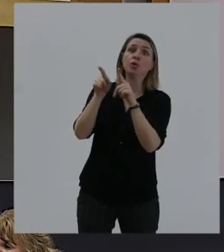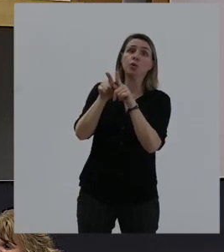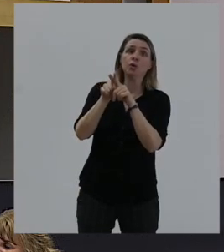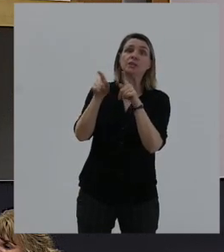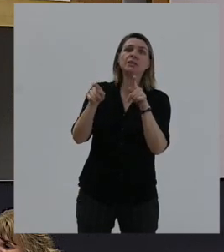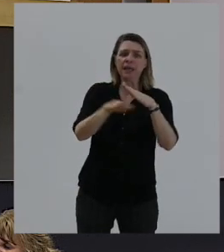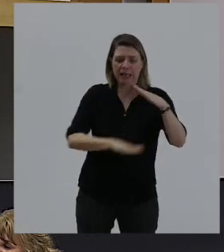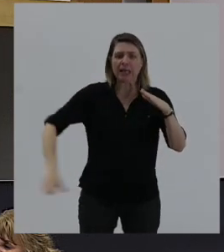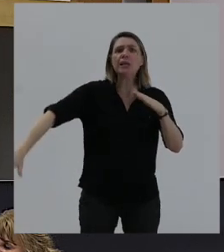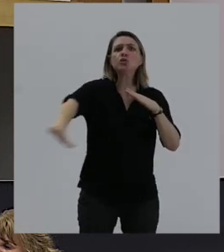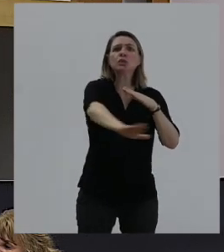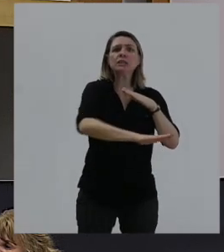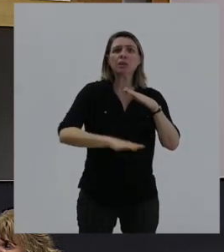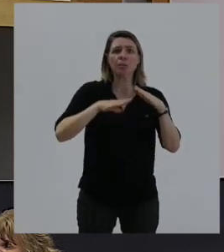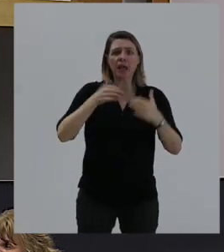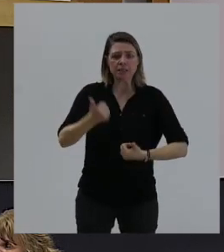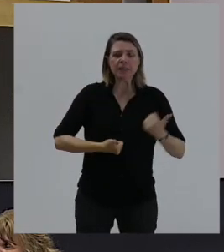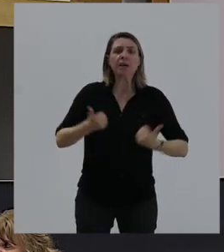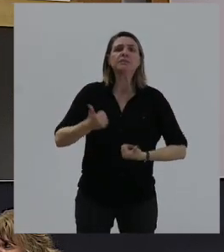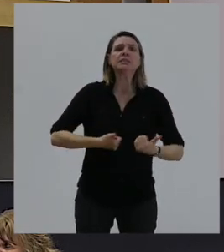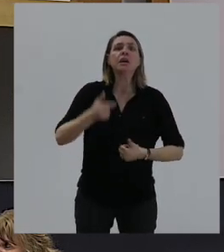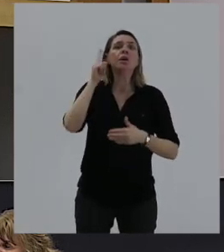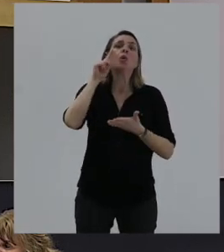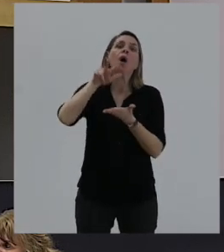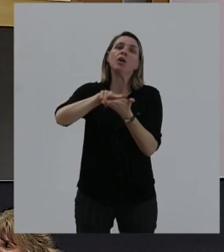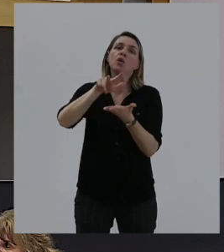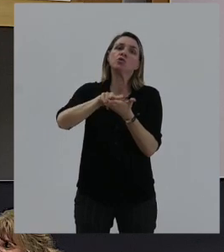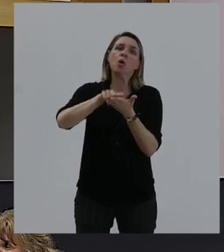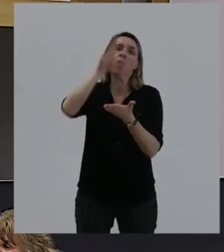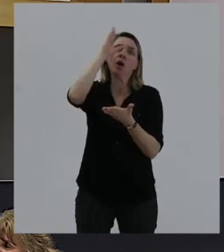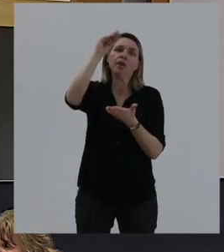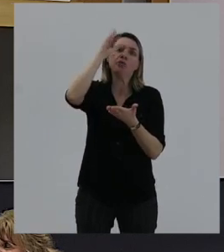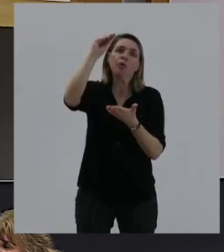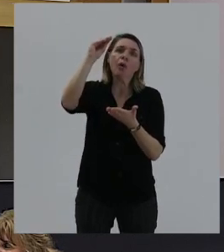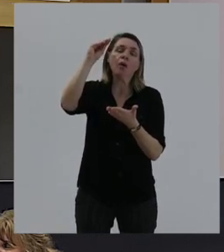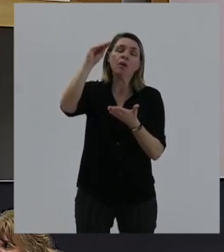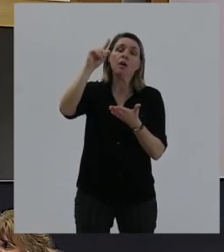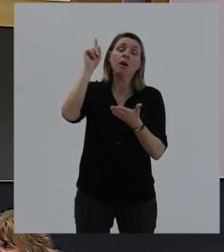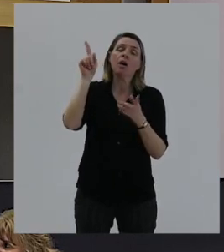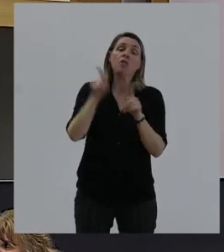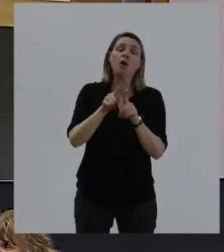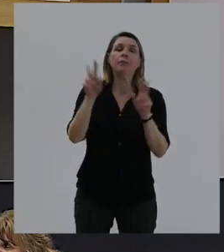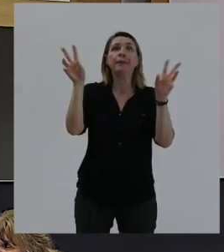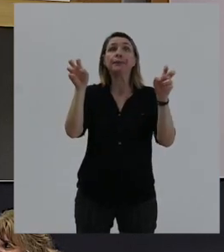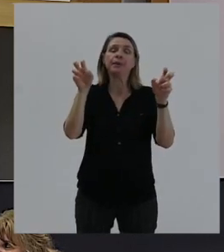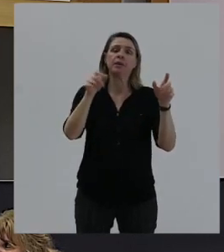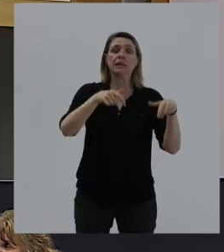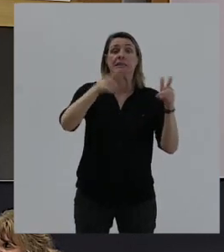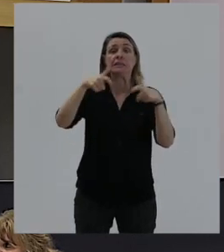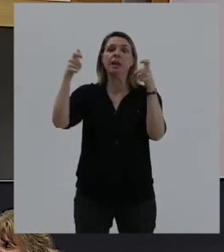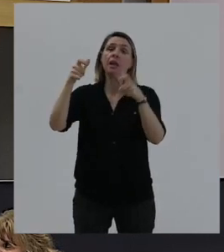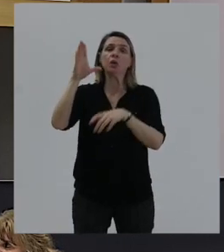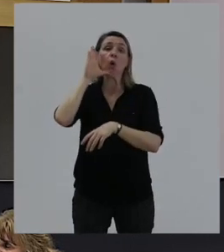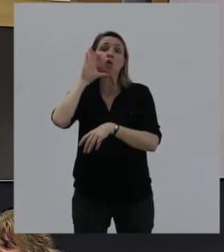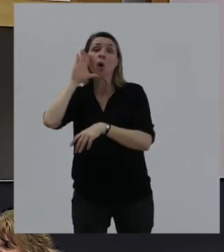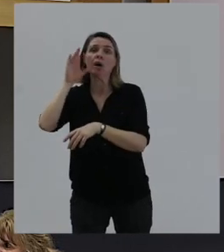les rez-de-chaussée des services, hein, pour pas que les logements étudiants ne soient que des cités dortoirs quelque part, mais qu'il y ait également des